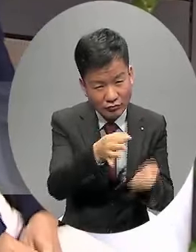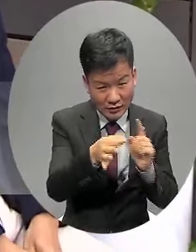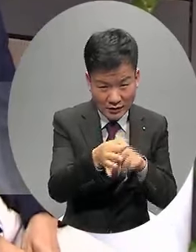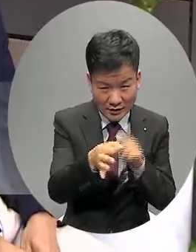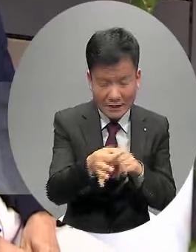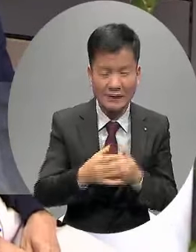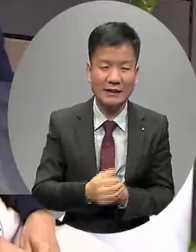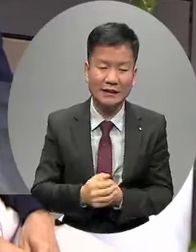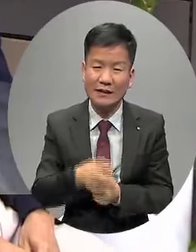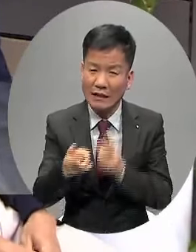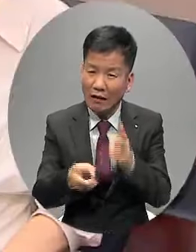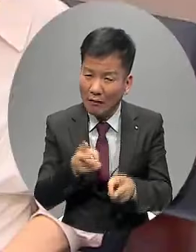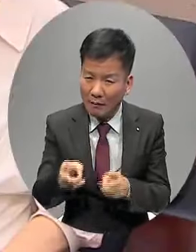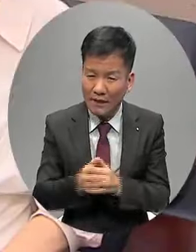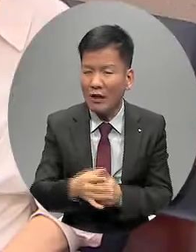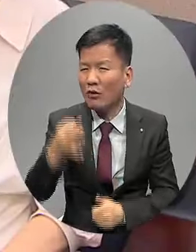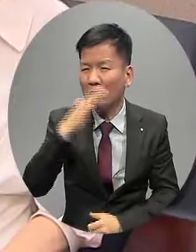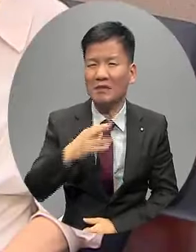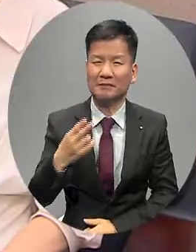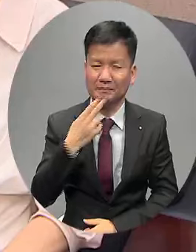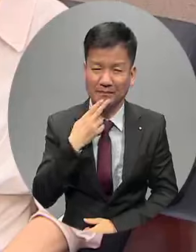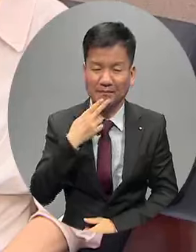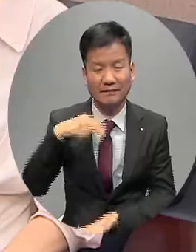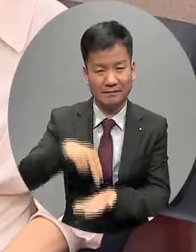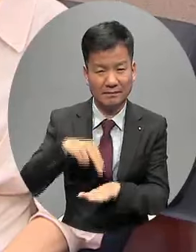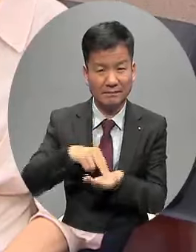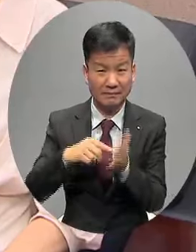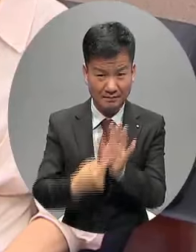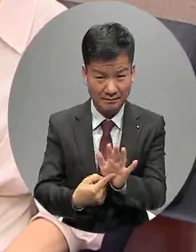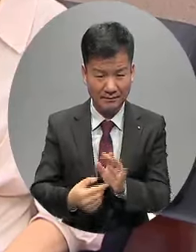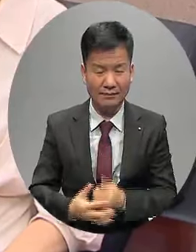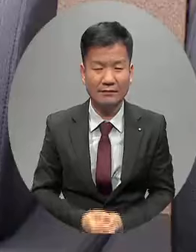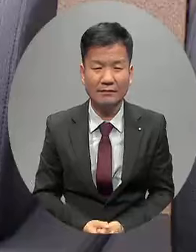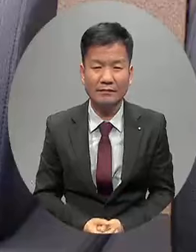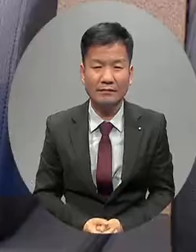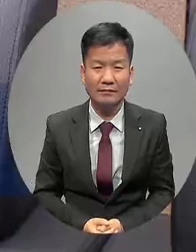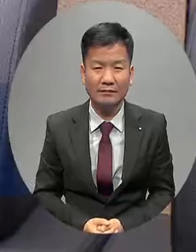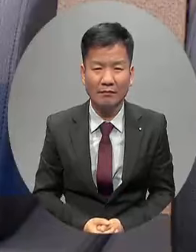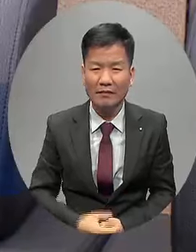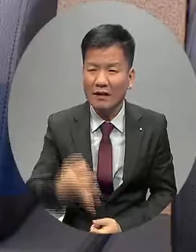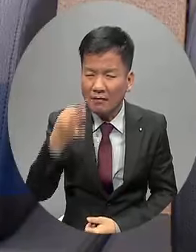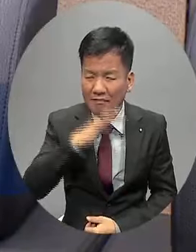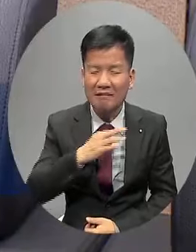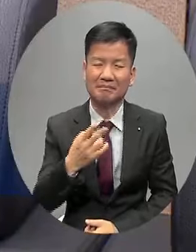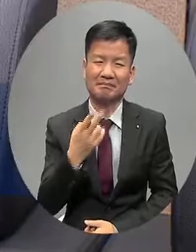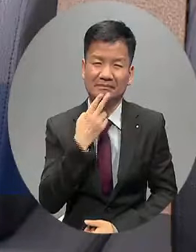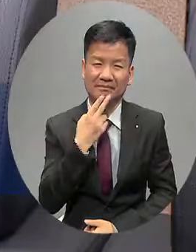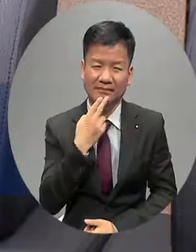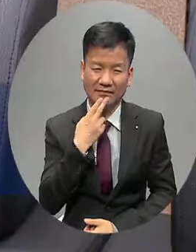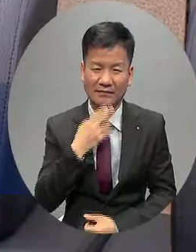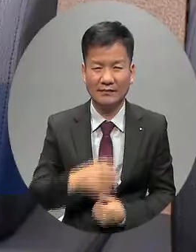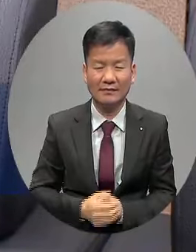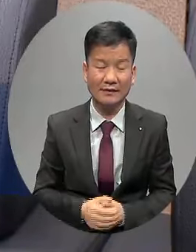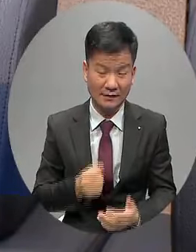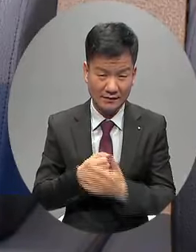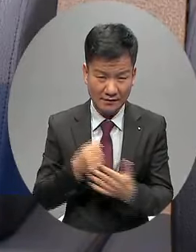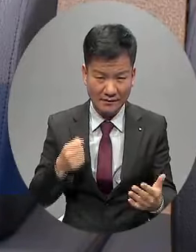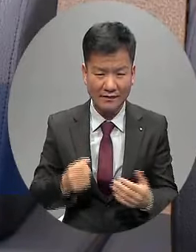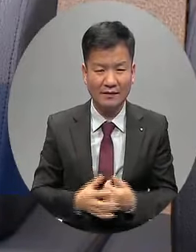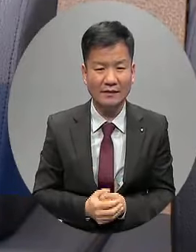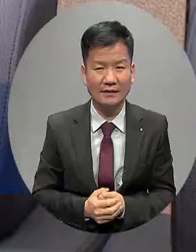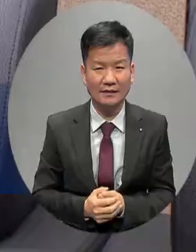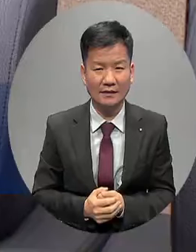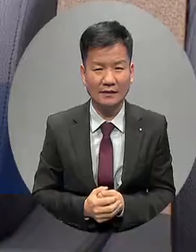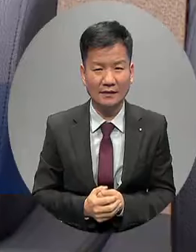김영환표 저출생 사업이 아무런 효과가 없다는 겁니다. 효과가 없고 그렇기 때문에